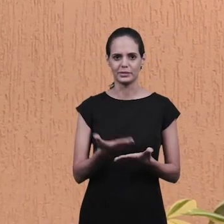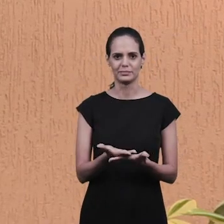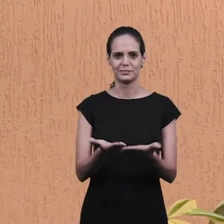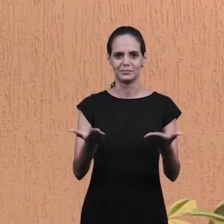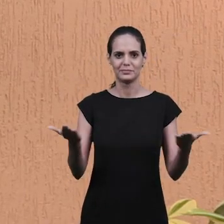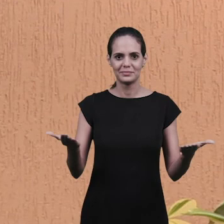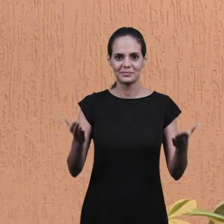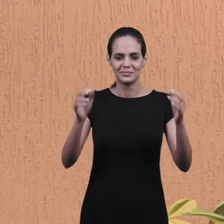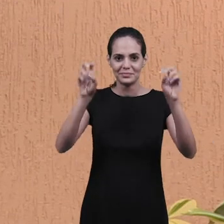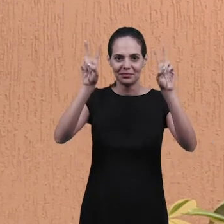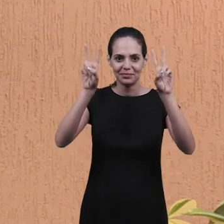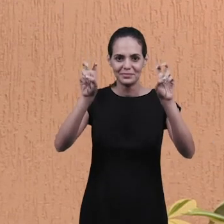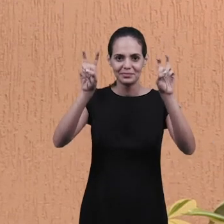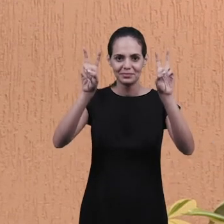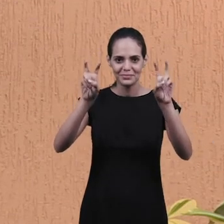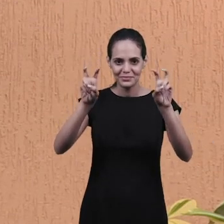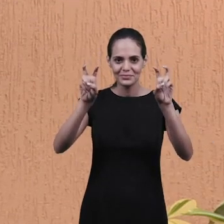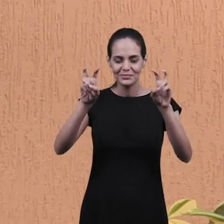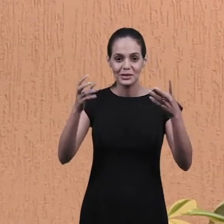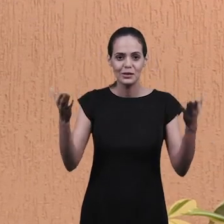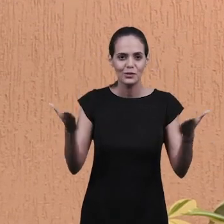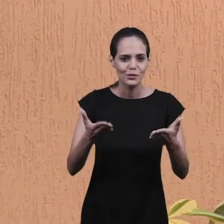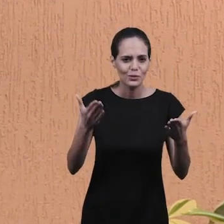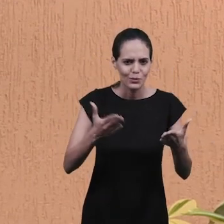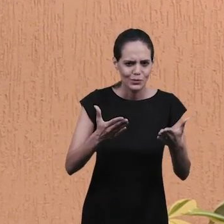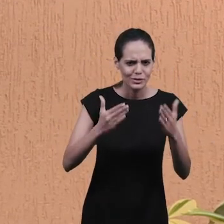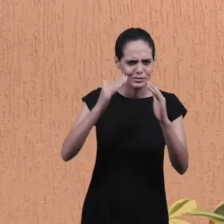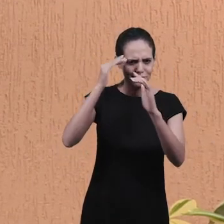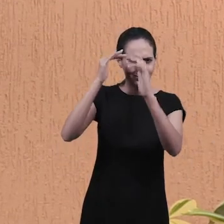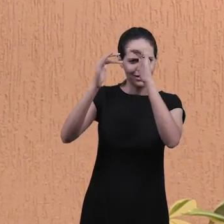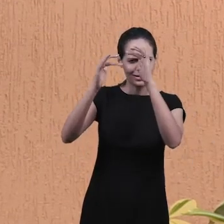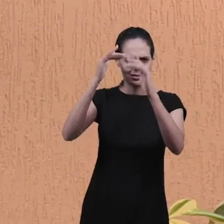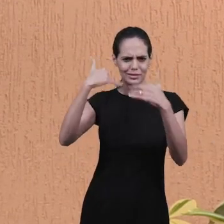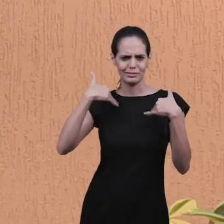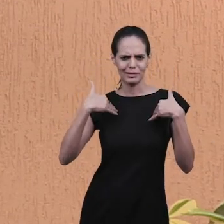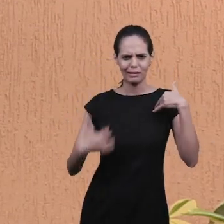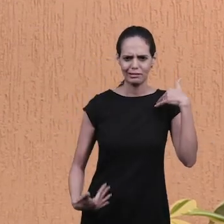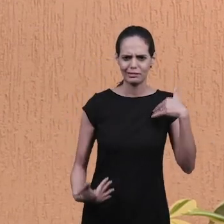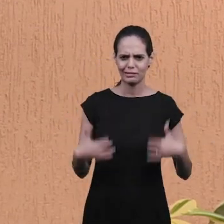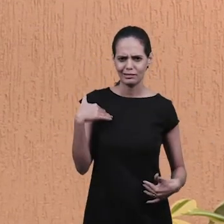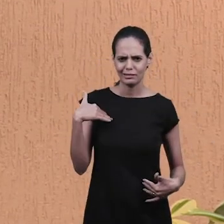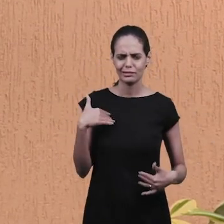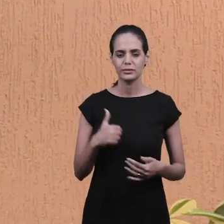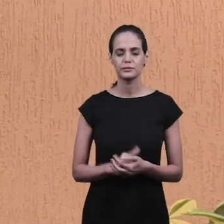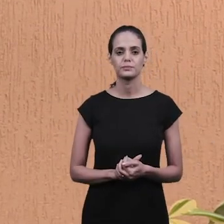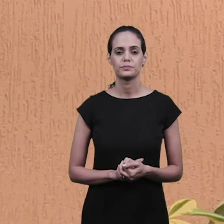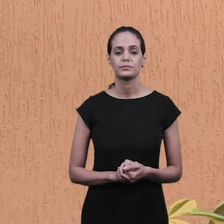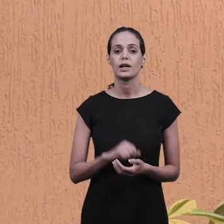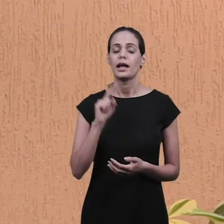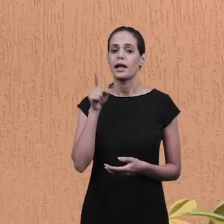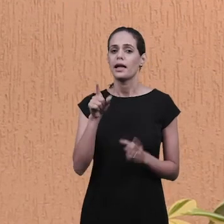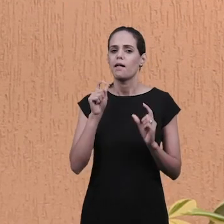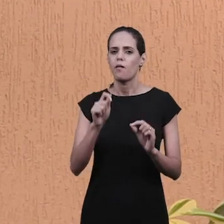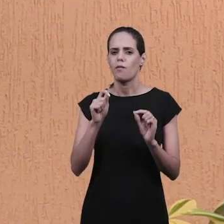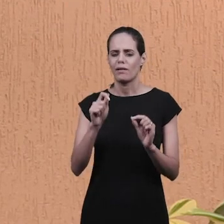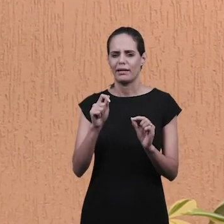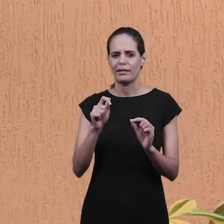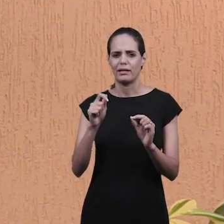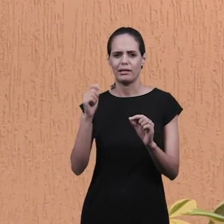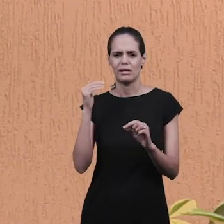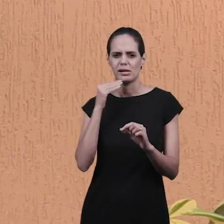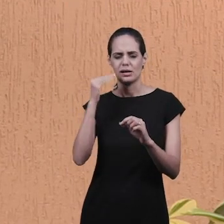frères. Le sujet d'aujourd'hui porte sur la paralysie cérébrale. La paralysie cérébrale, c'est